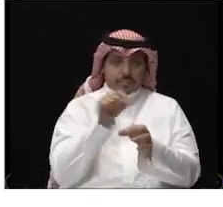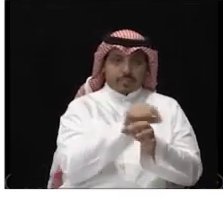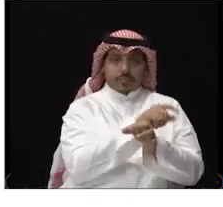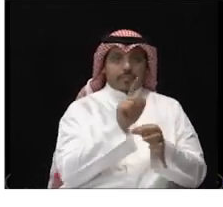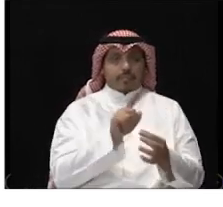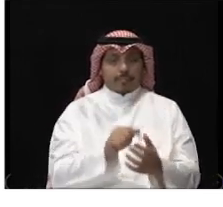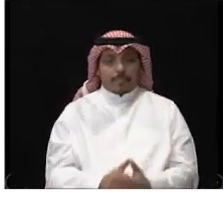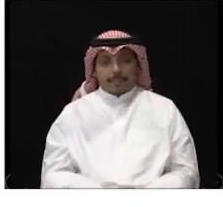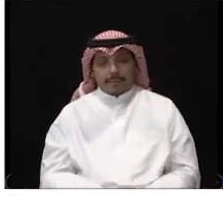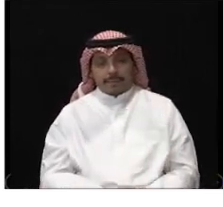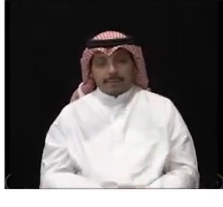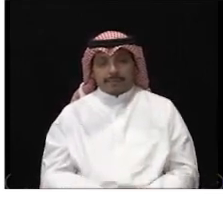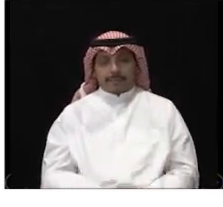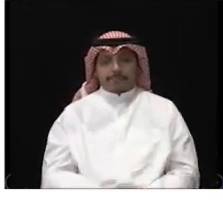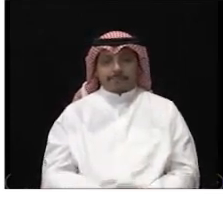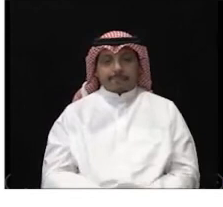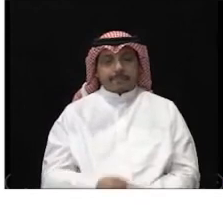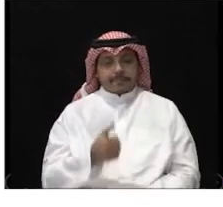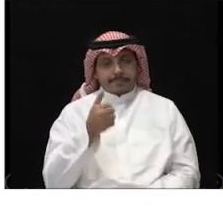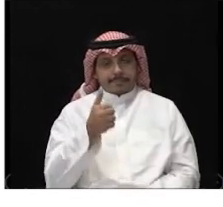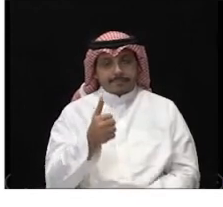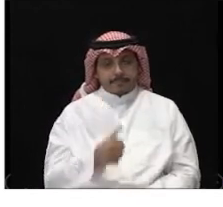أحسنتم يا أبطال، رائعون جدا.